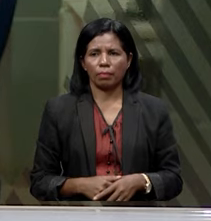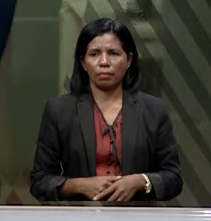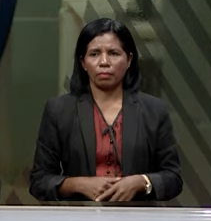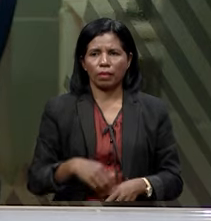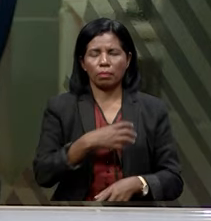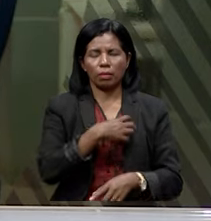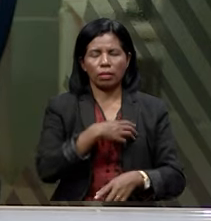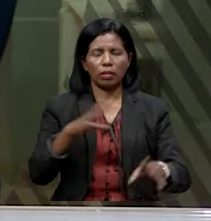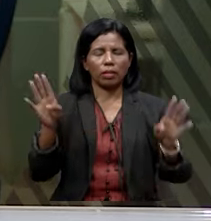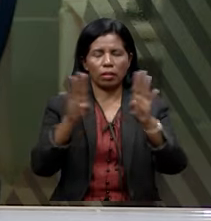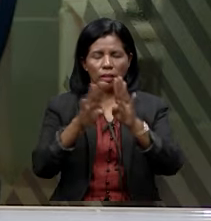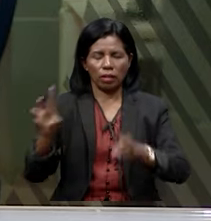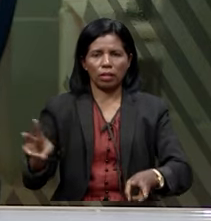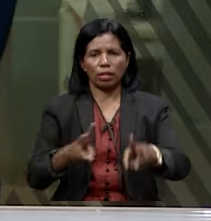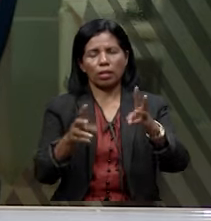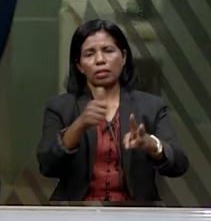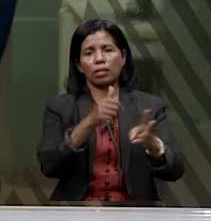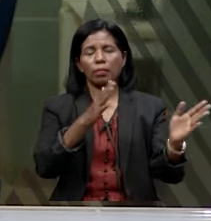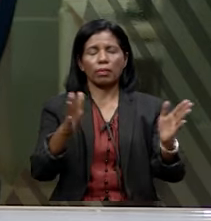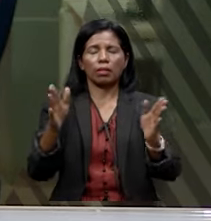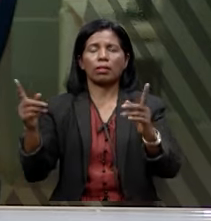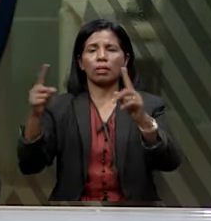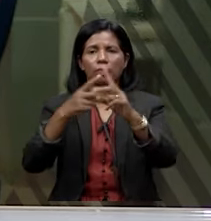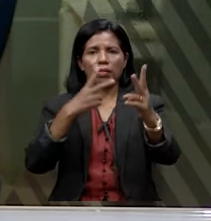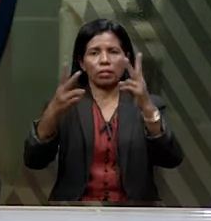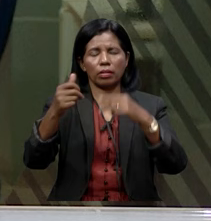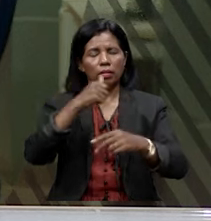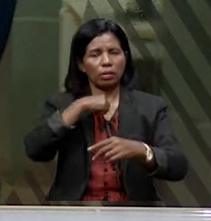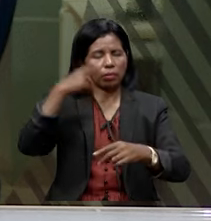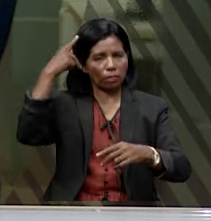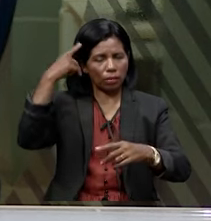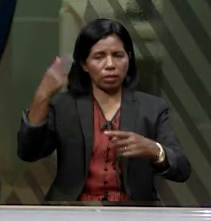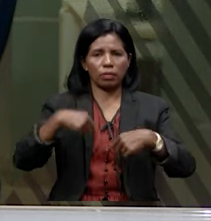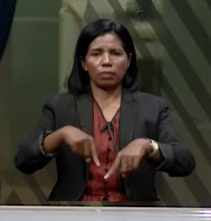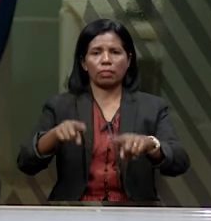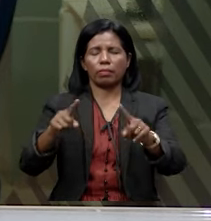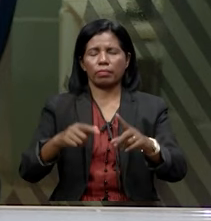Penetele cita ke dalam protokol balu nebe prepara ba visita pa Francisco Atulio.